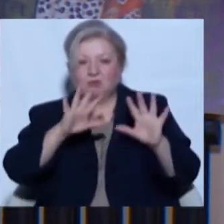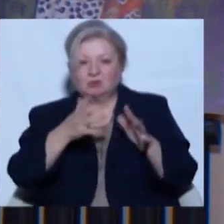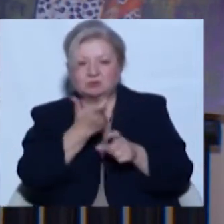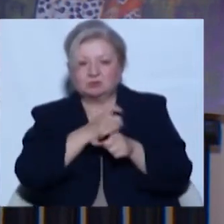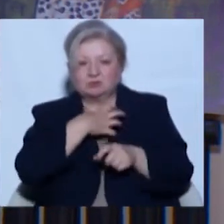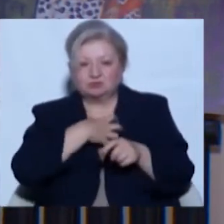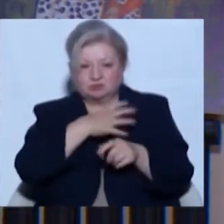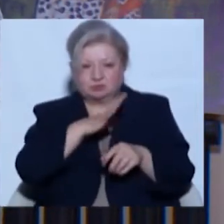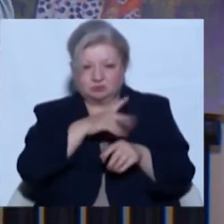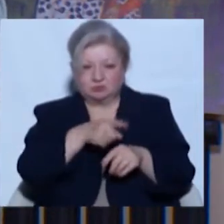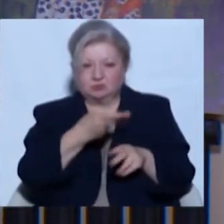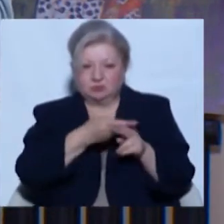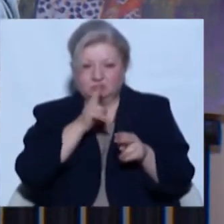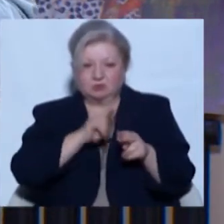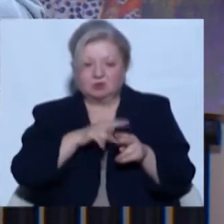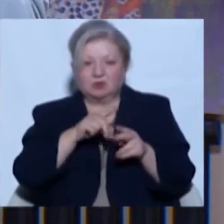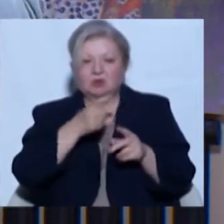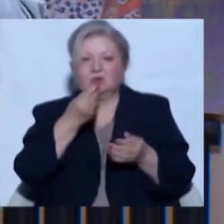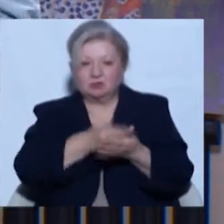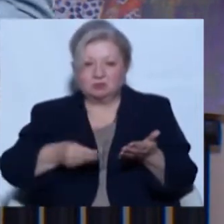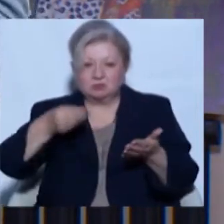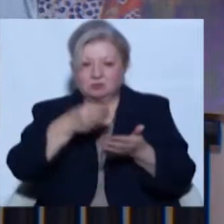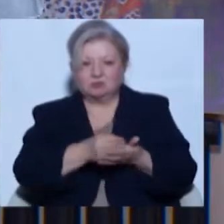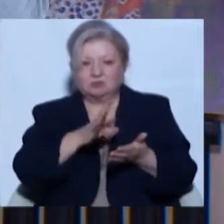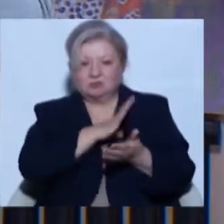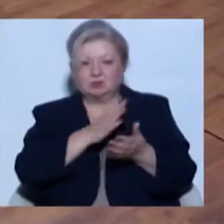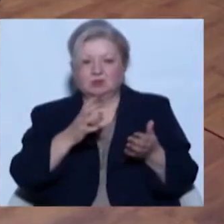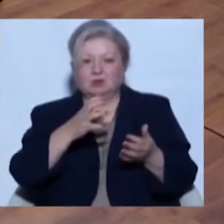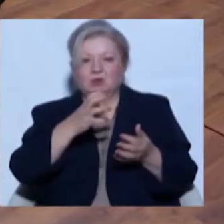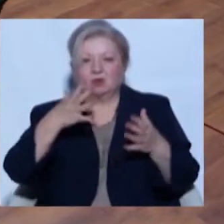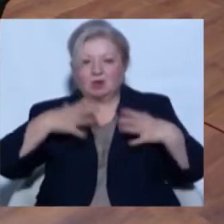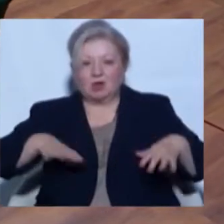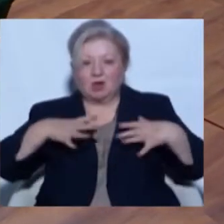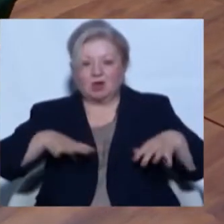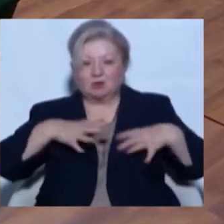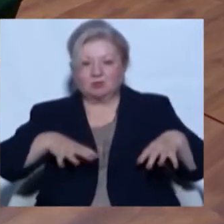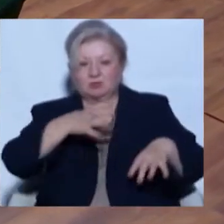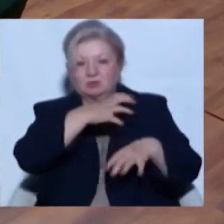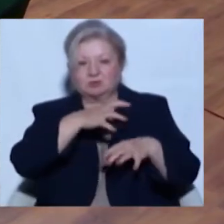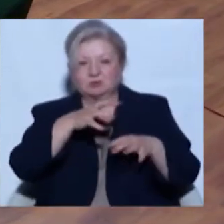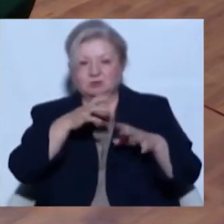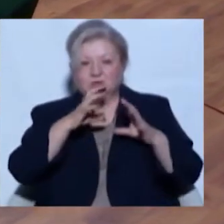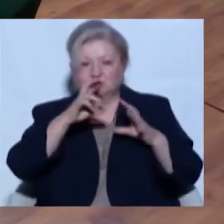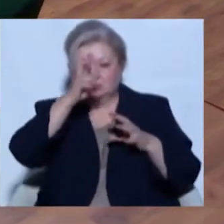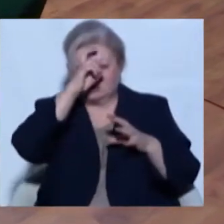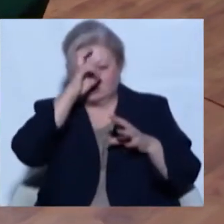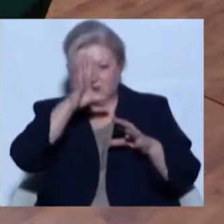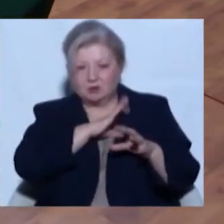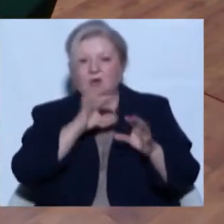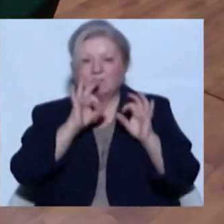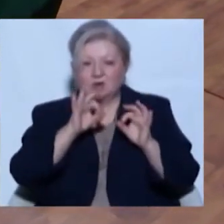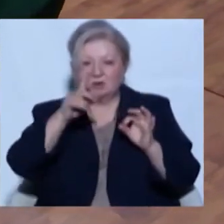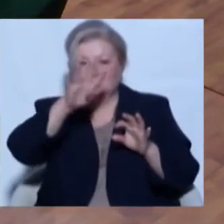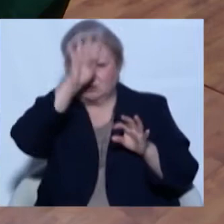ძალიან მნიშვნელოვანი იყო, იმიტომ რომ კვლავ ჩდებოდა ქართული სახელმწიფო, მართალია ირანის შემადგენლობაში, მაგრამ ქართული სახელმწიფო იყო, რომელსაც